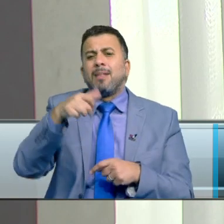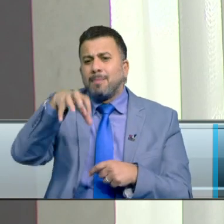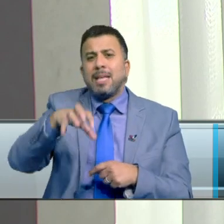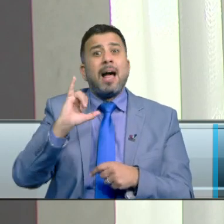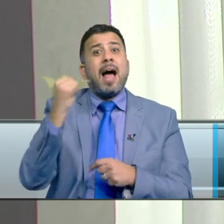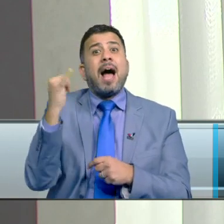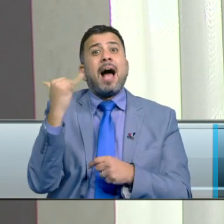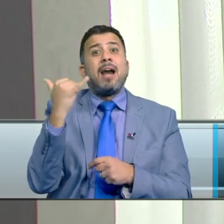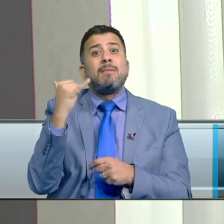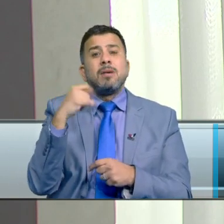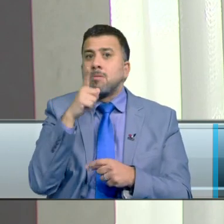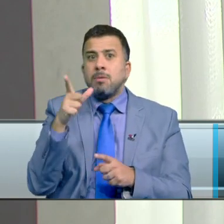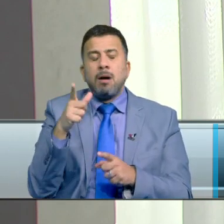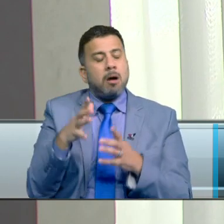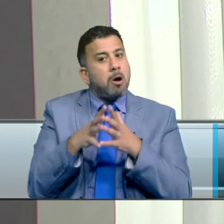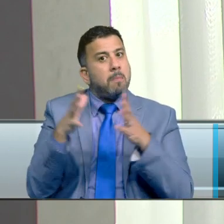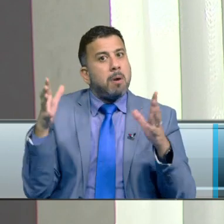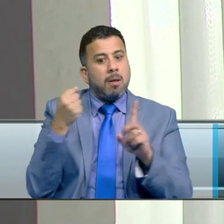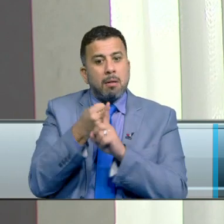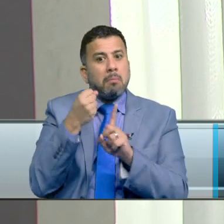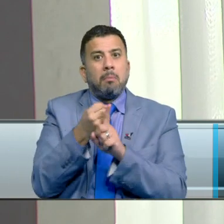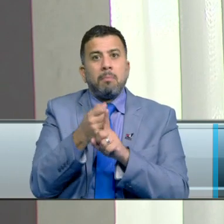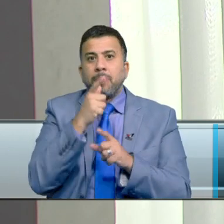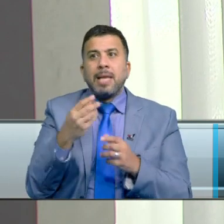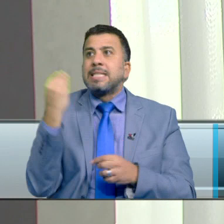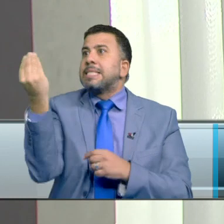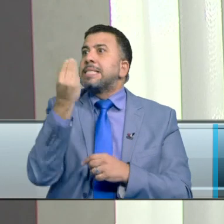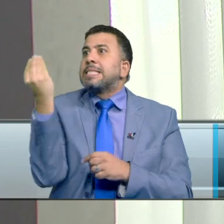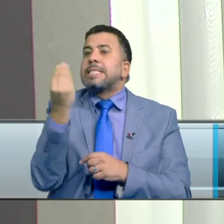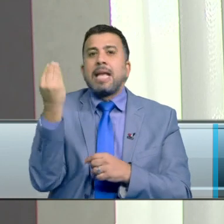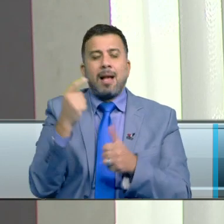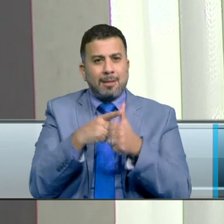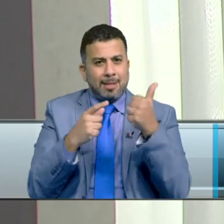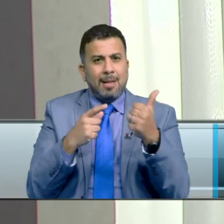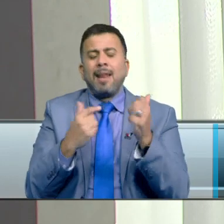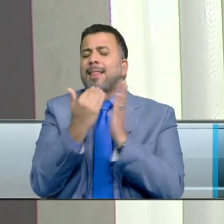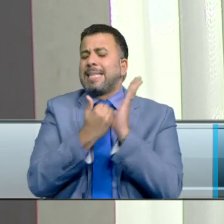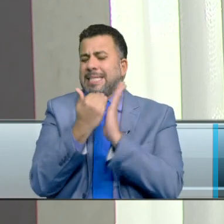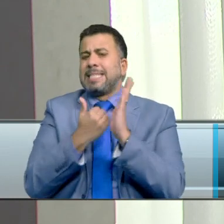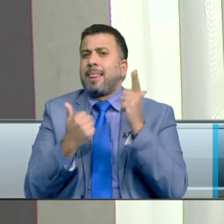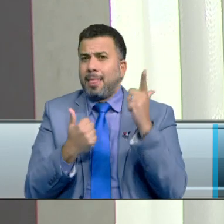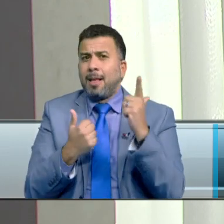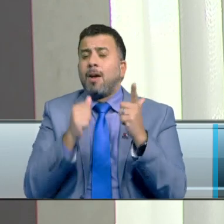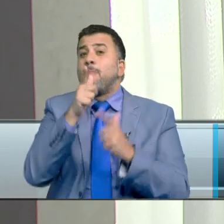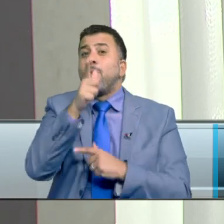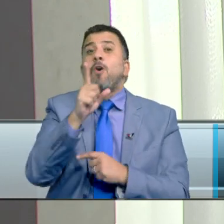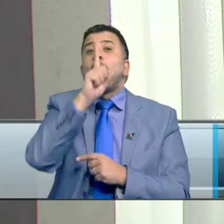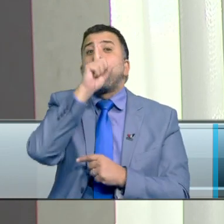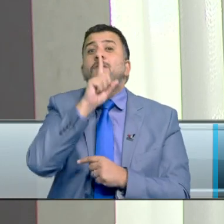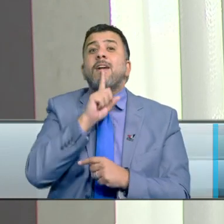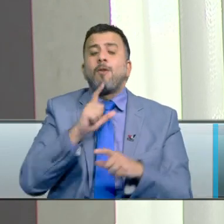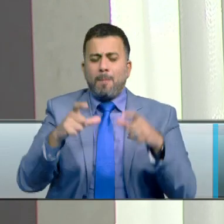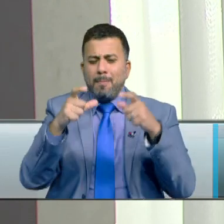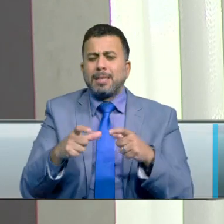لا شك أنه راح يكون له تأثير كبير من الناحية السياحية والاقتصادية على مدينة خورفكان وعلى